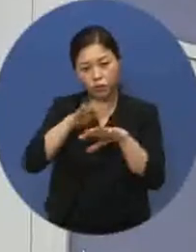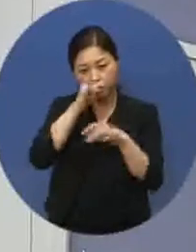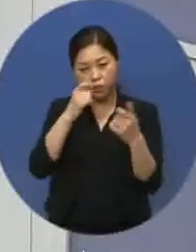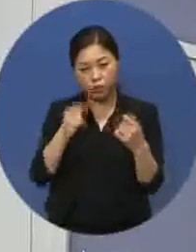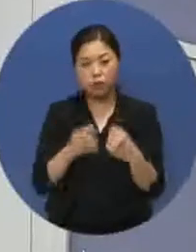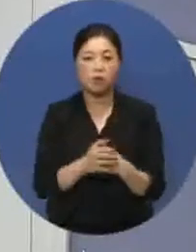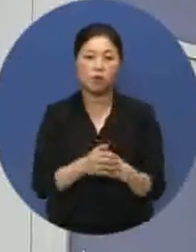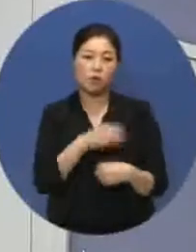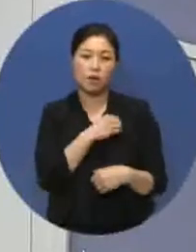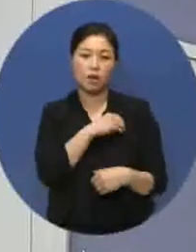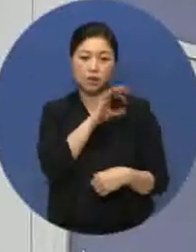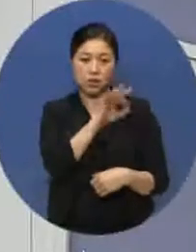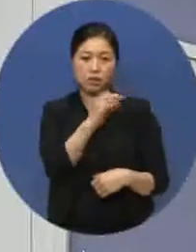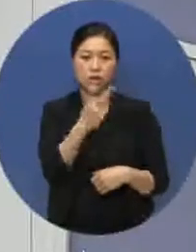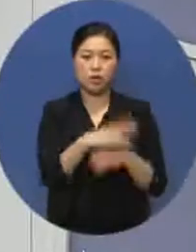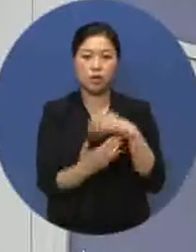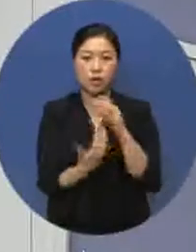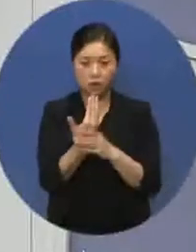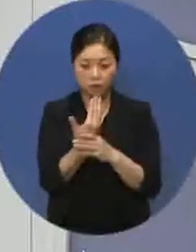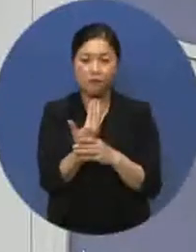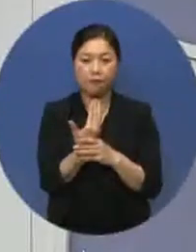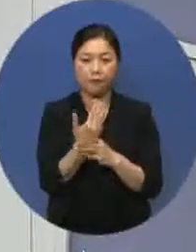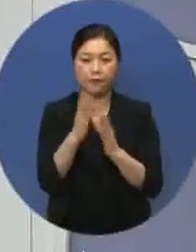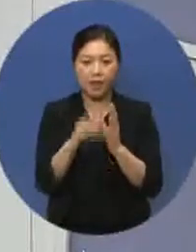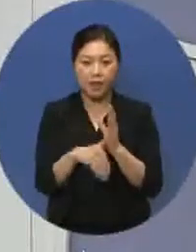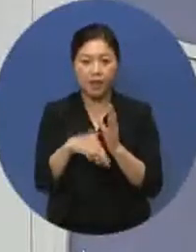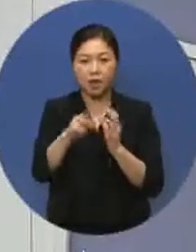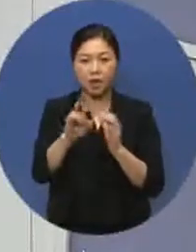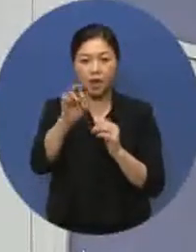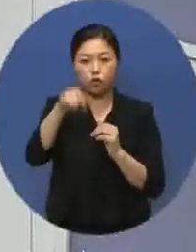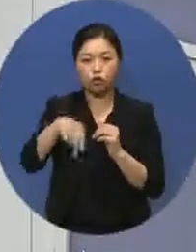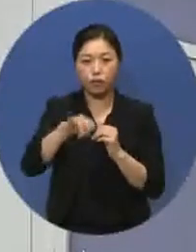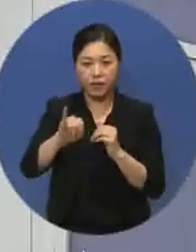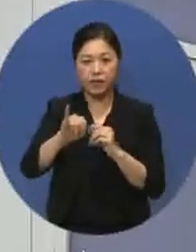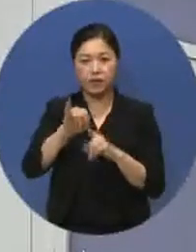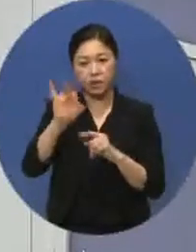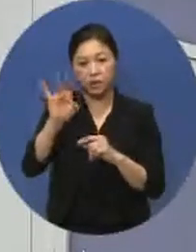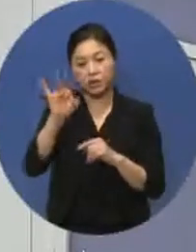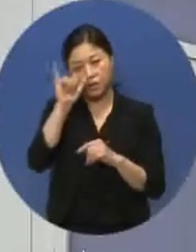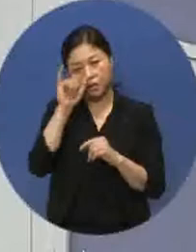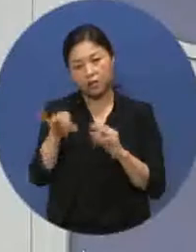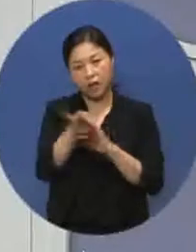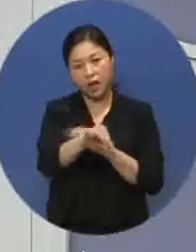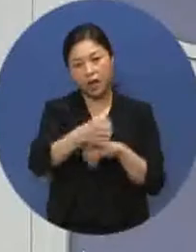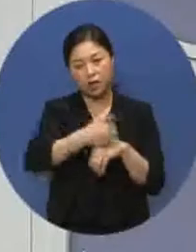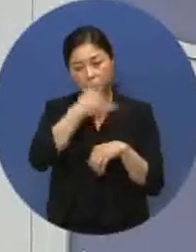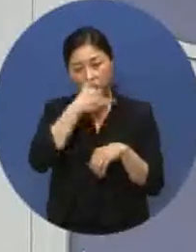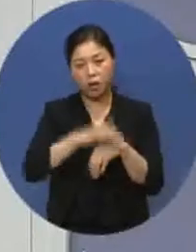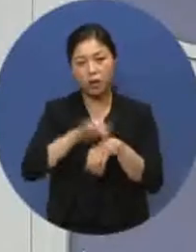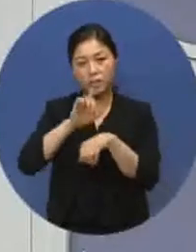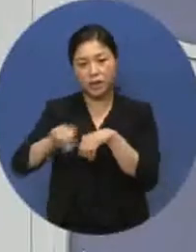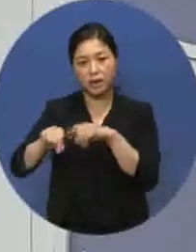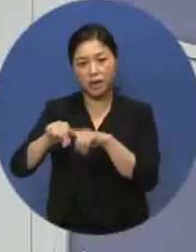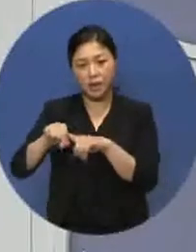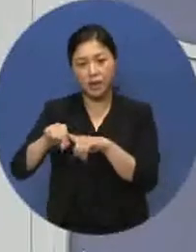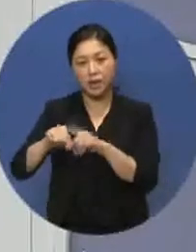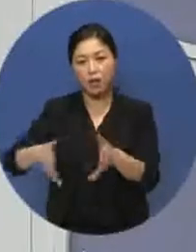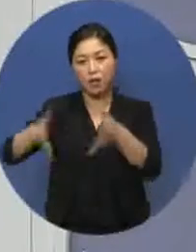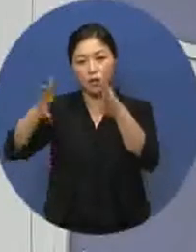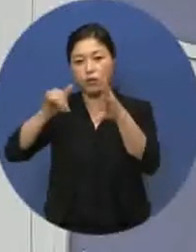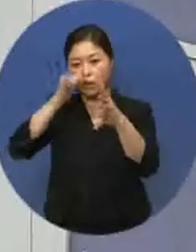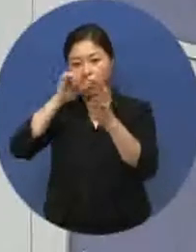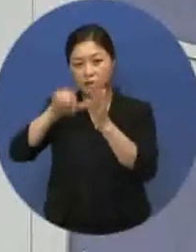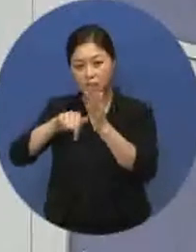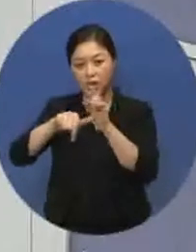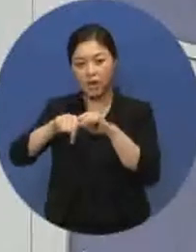회비, 그다음에 사건을 처리할 때마다 경유비라는 걸 냅니다. 그 경유비, 그다음에 각 지방회에서 건물이 있을 때 회관 같은